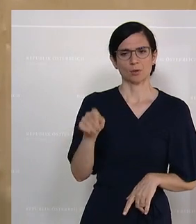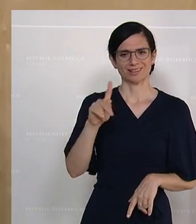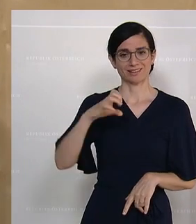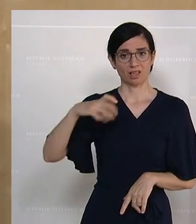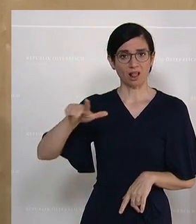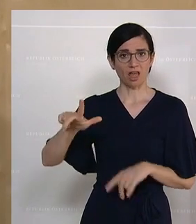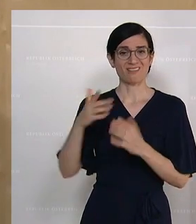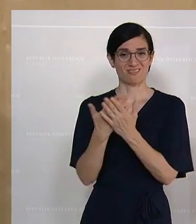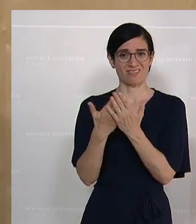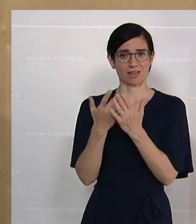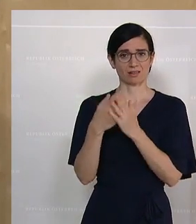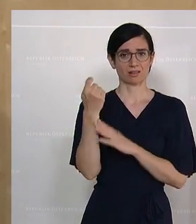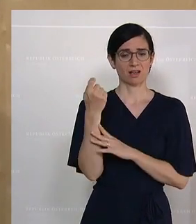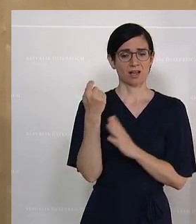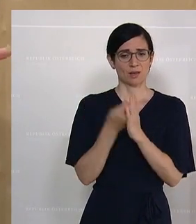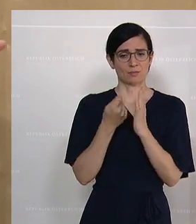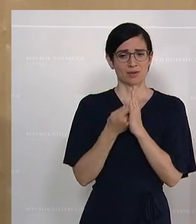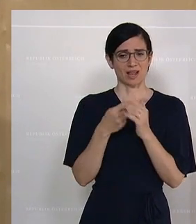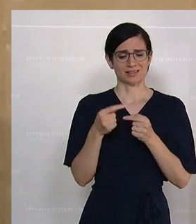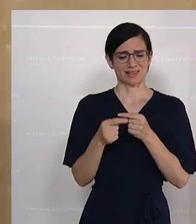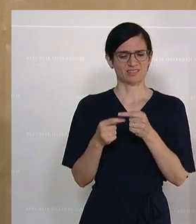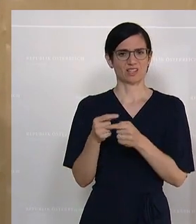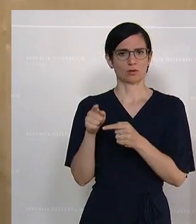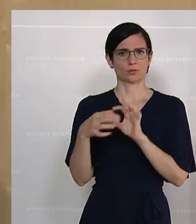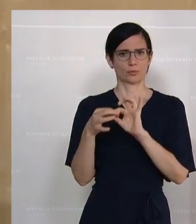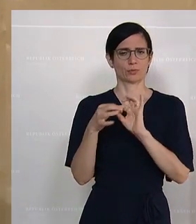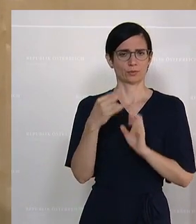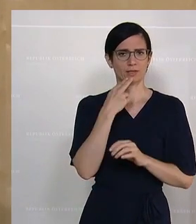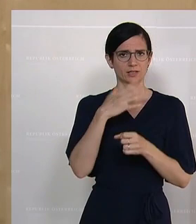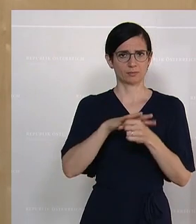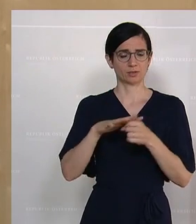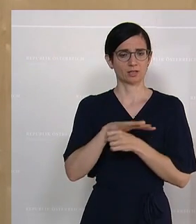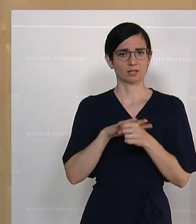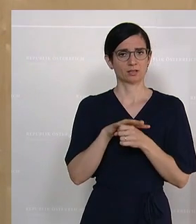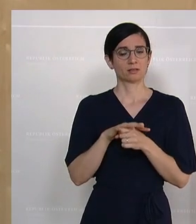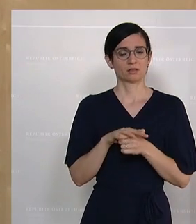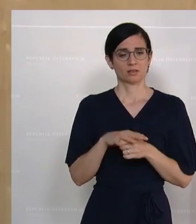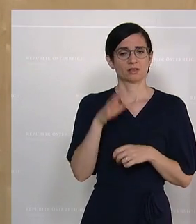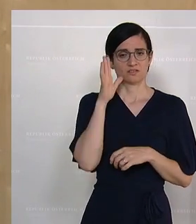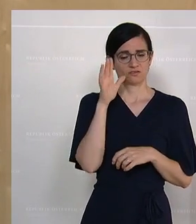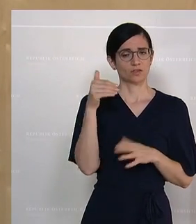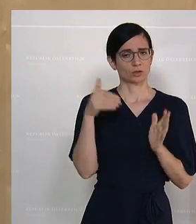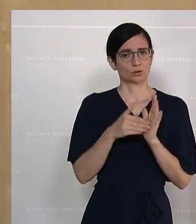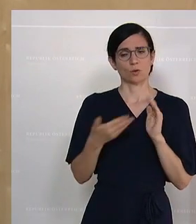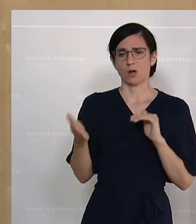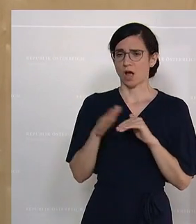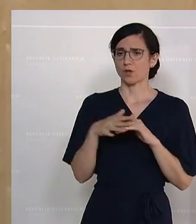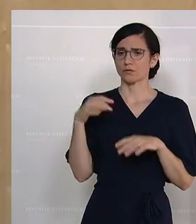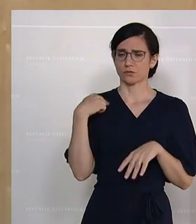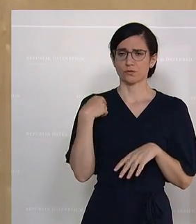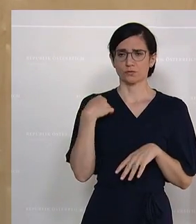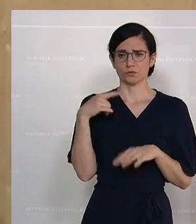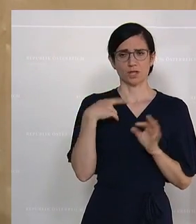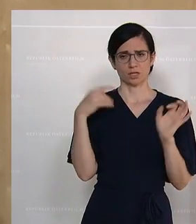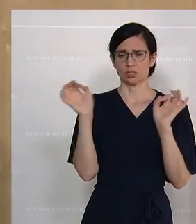grund dieser preisentwicklungen gerade im energiebereich das noch bis zu weiteren gütern auch bis hin zu den lebensmitteln noch